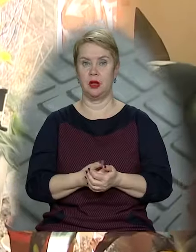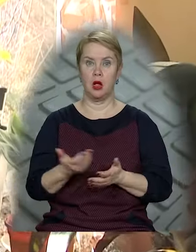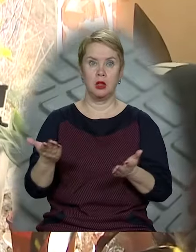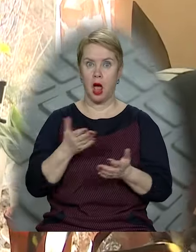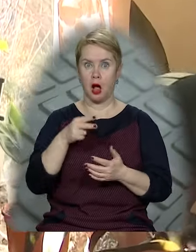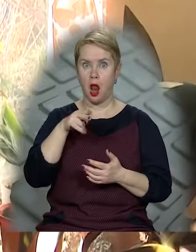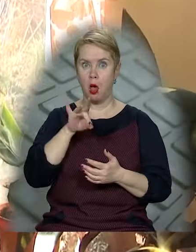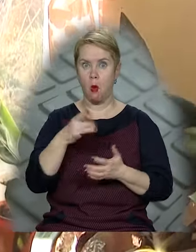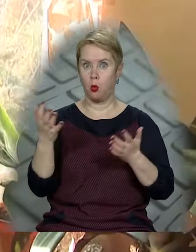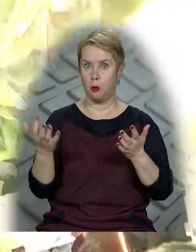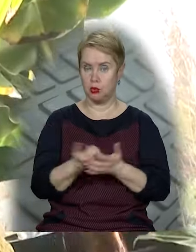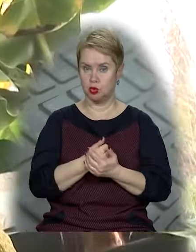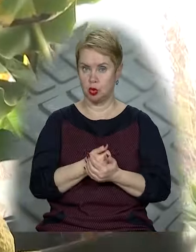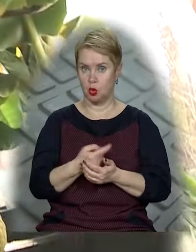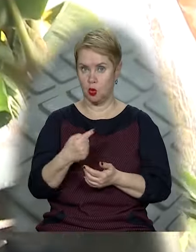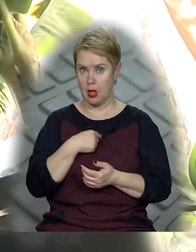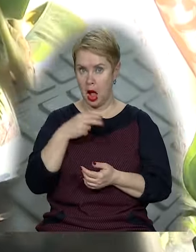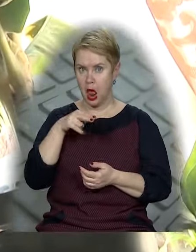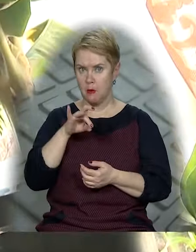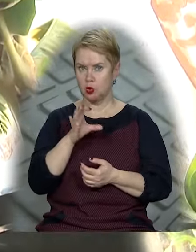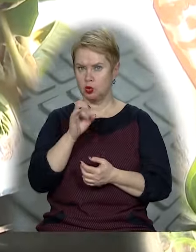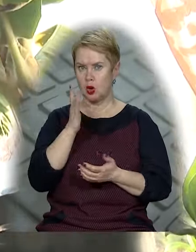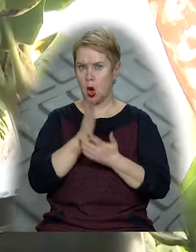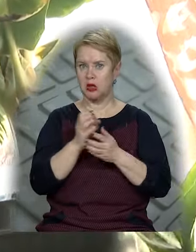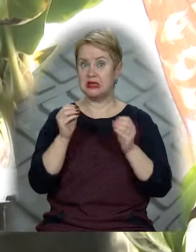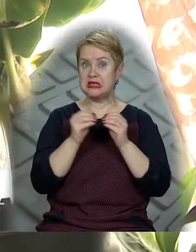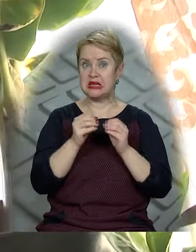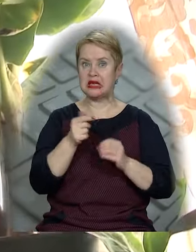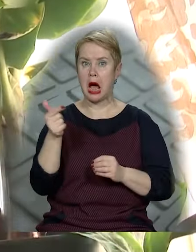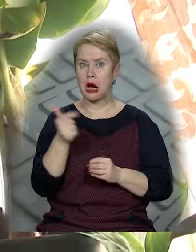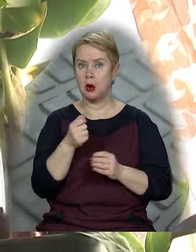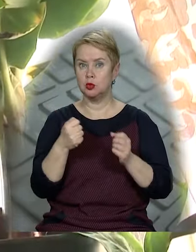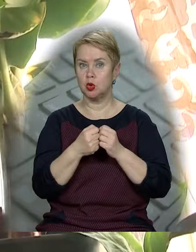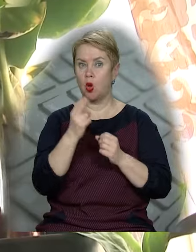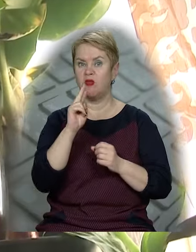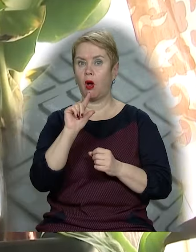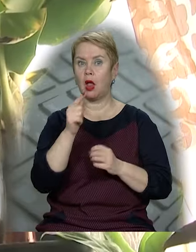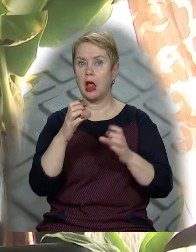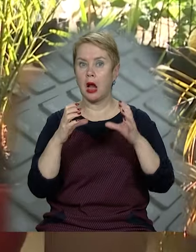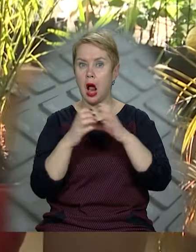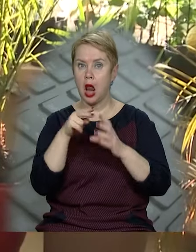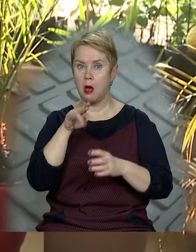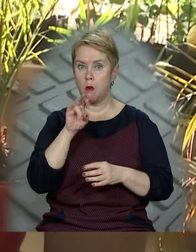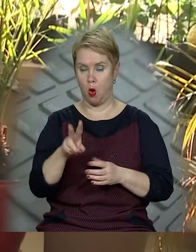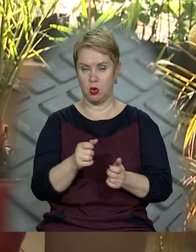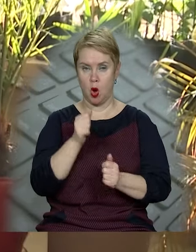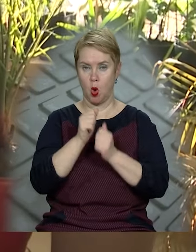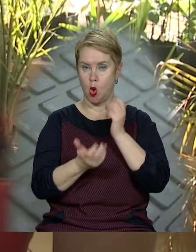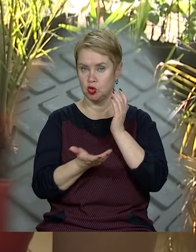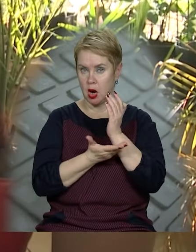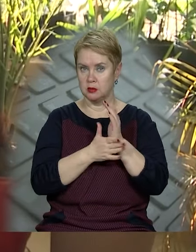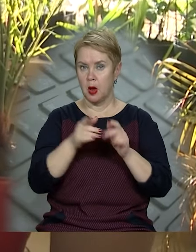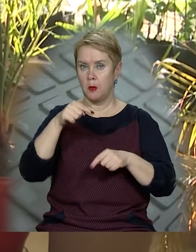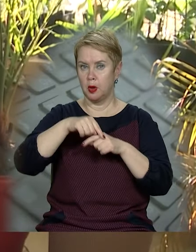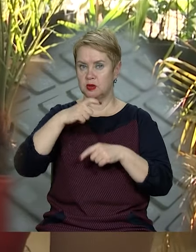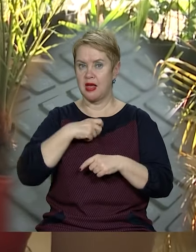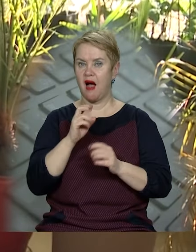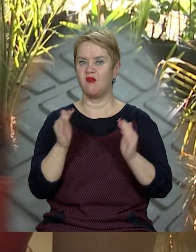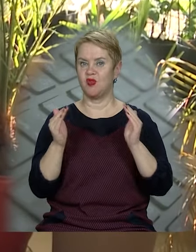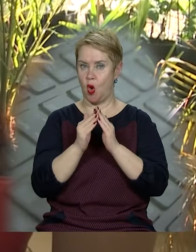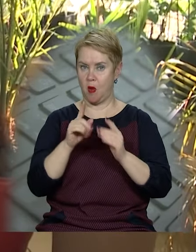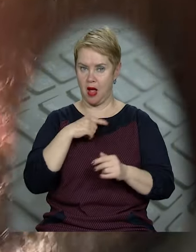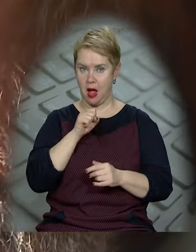лимон виходить? У мене лимони сорта є від 10 грам і до 2 кілограм лимони. Кожна рослина має почувати себе як вдома,